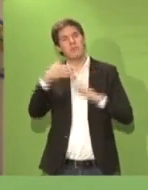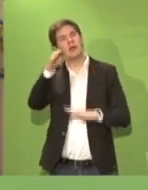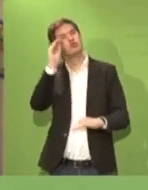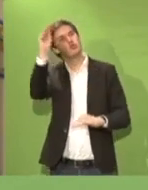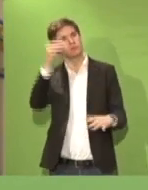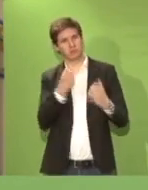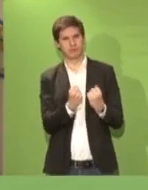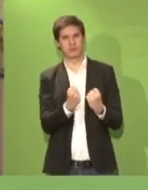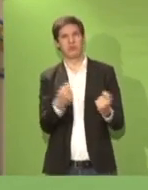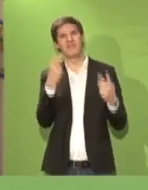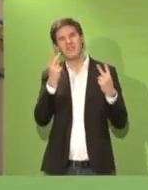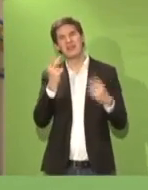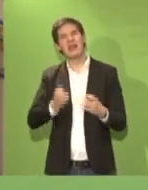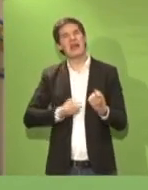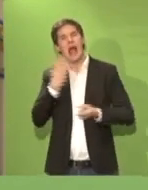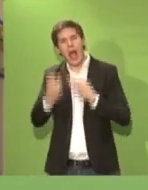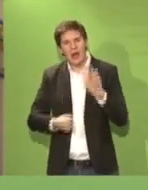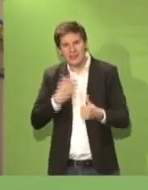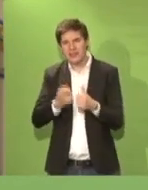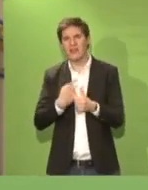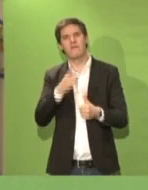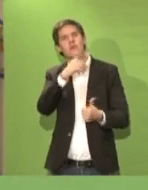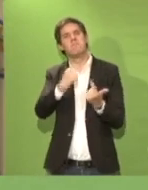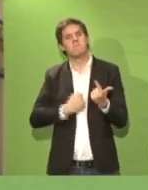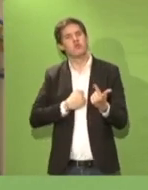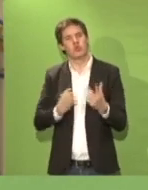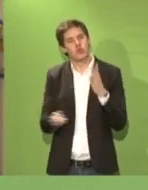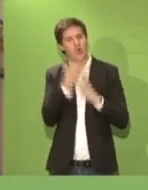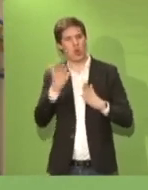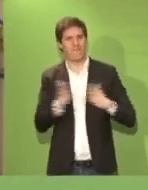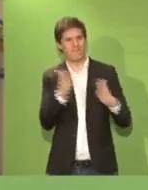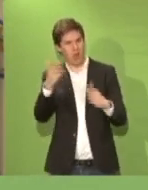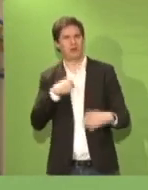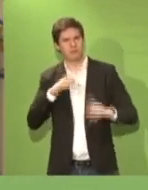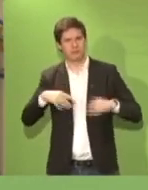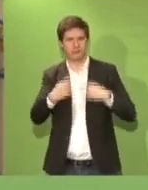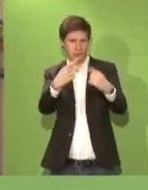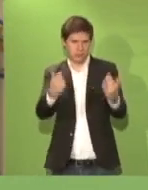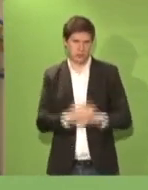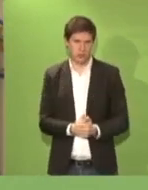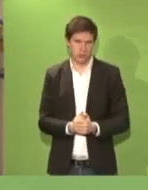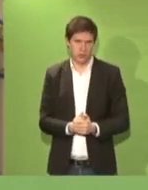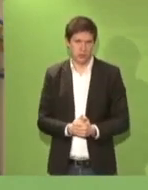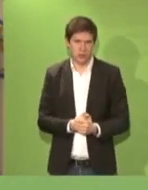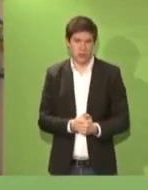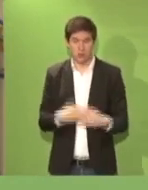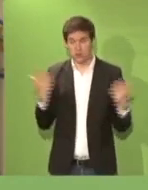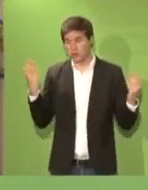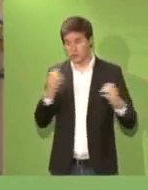die Kreativität und auch den Mut zu neuen und nachhaltigen Wegen. Gerade weil